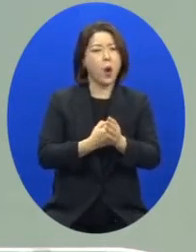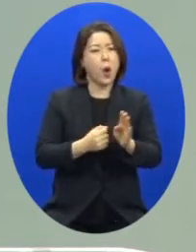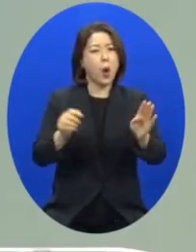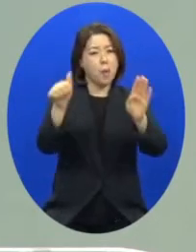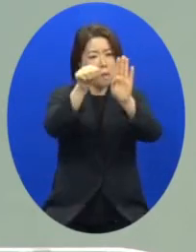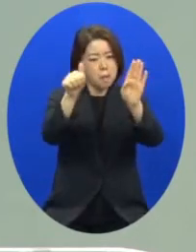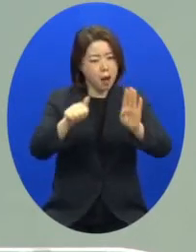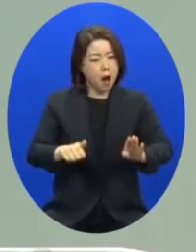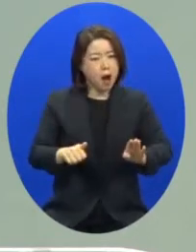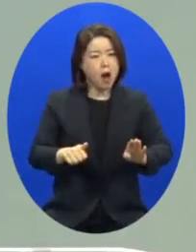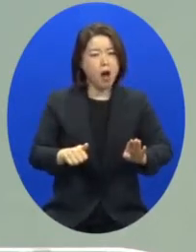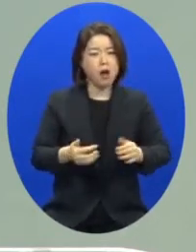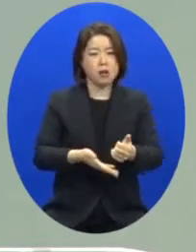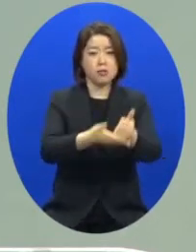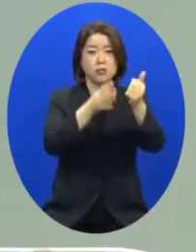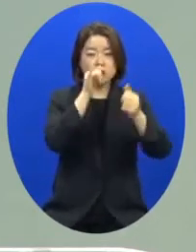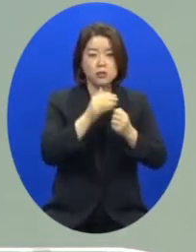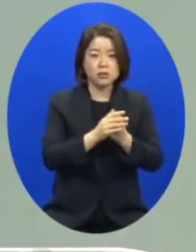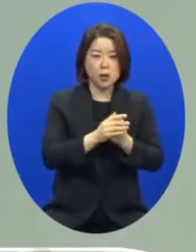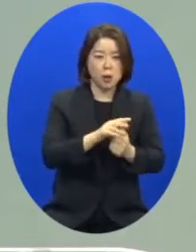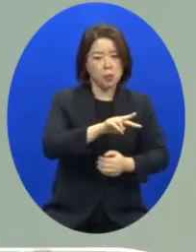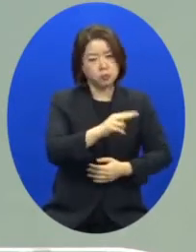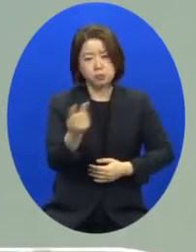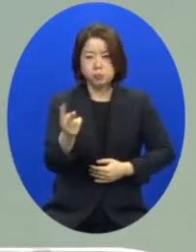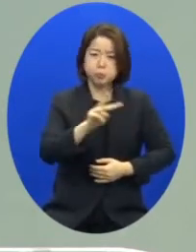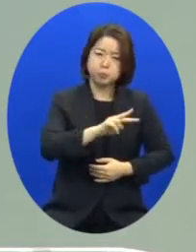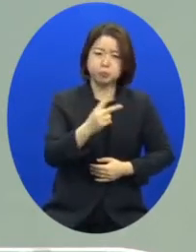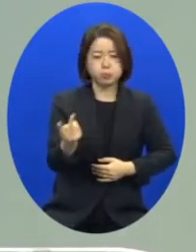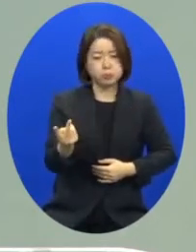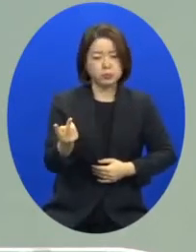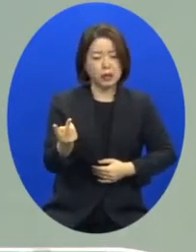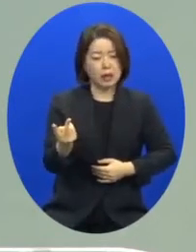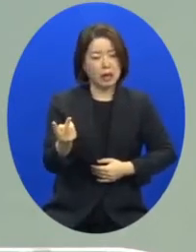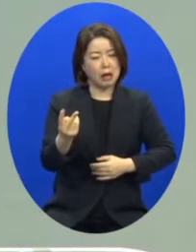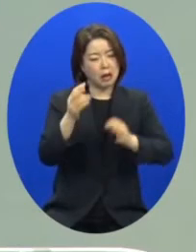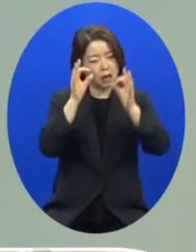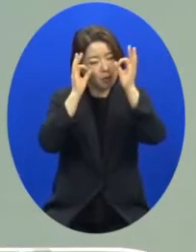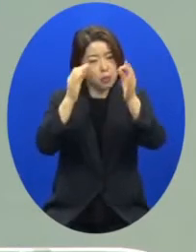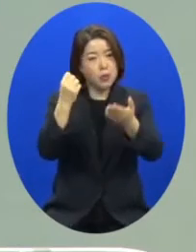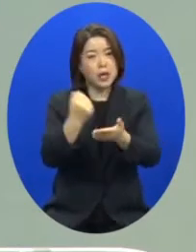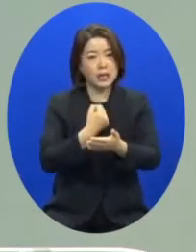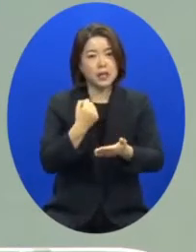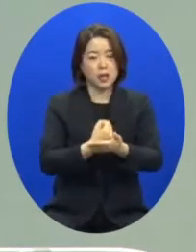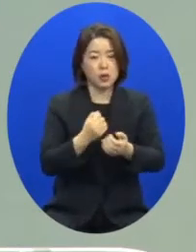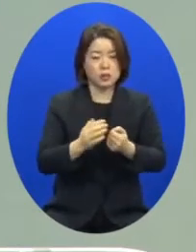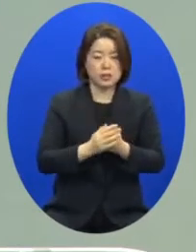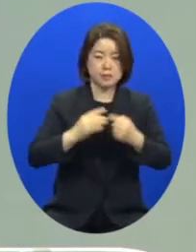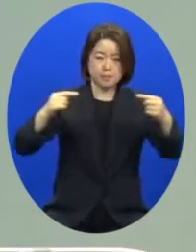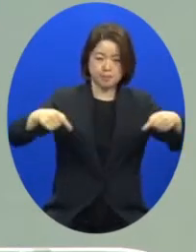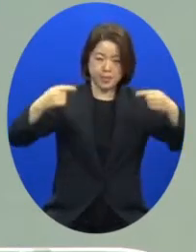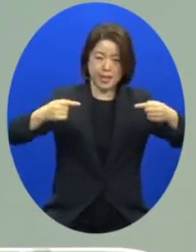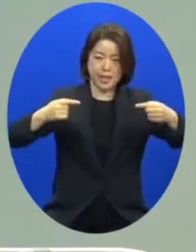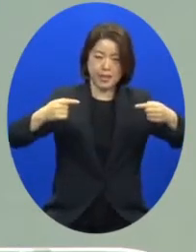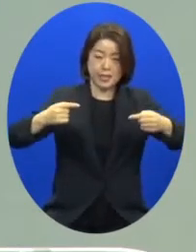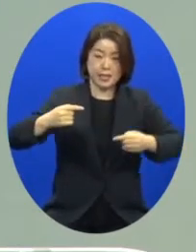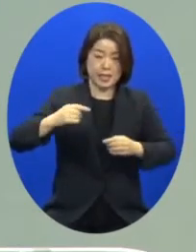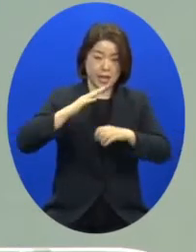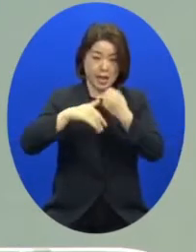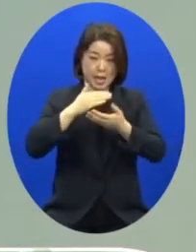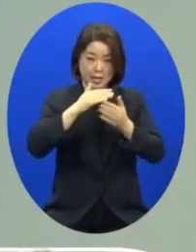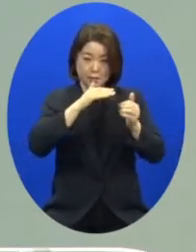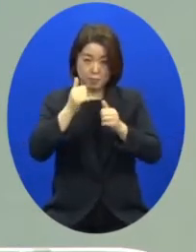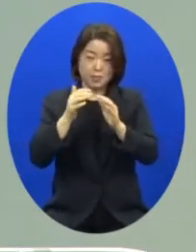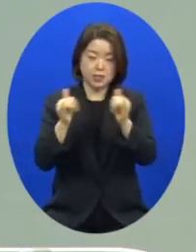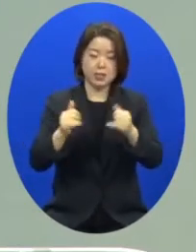섬겼습니다 왔다갔다 하는 그들을 보기가 너무 안타까워서 엘리야 선지자가 발